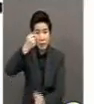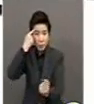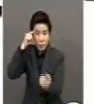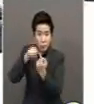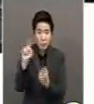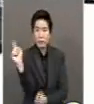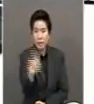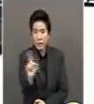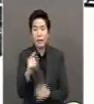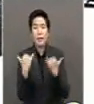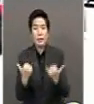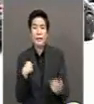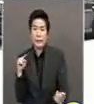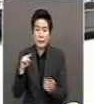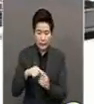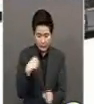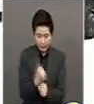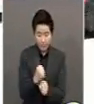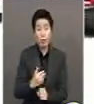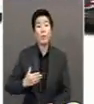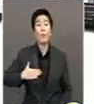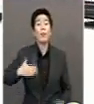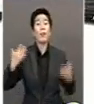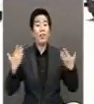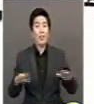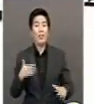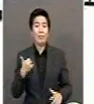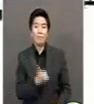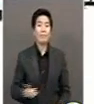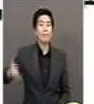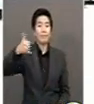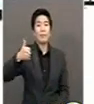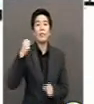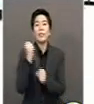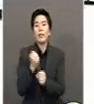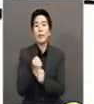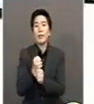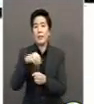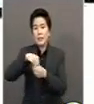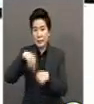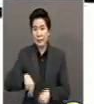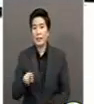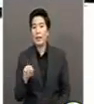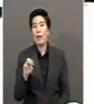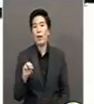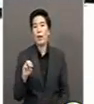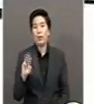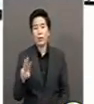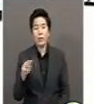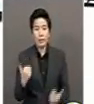ขนาดไหนและตอนนี้ผมก็เดินทางมาถึงที่ทำงานของผมแล้วนะครับเดี๋ยวขอตัวขึ้นไปทำงานที่สตูดิโอ Now แอดสยามนะ